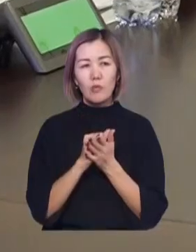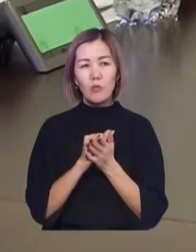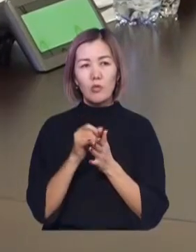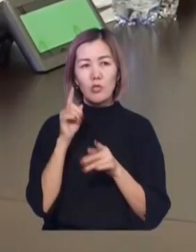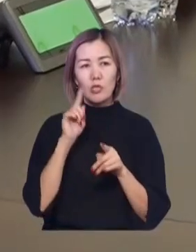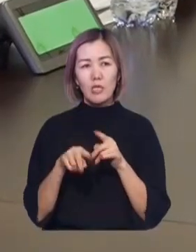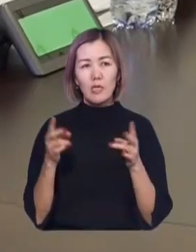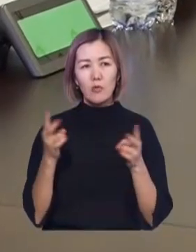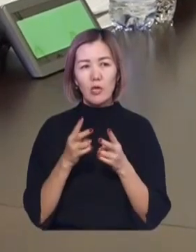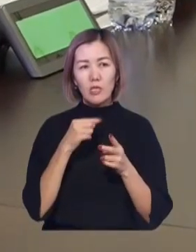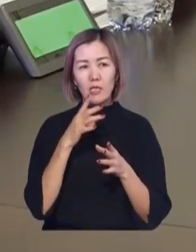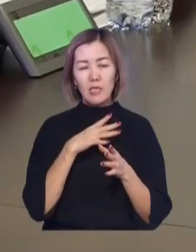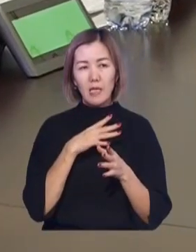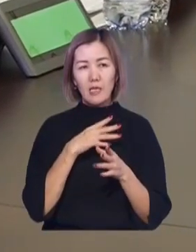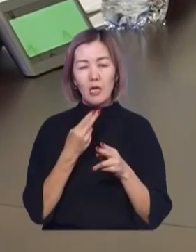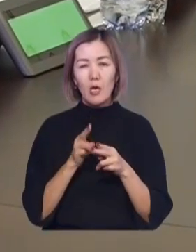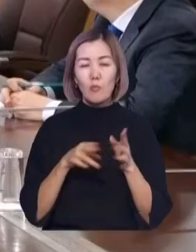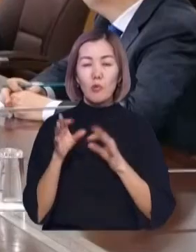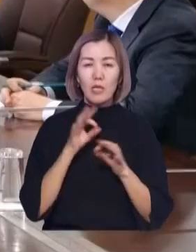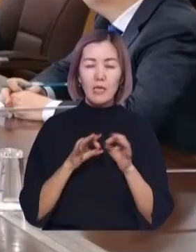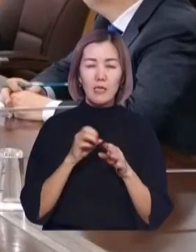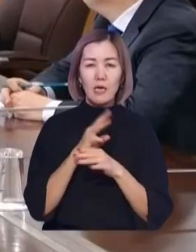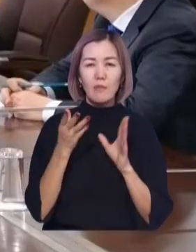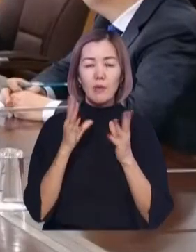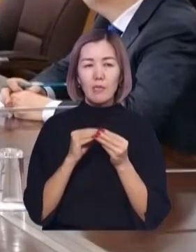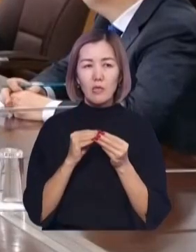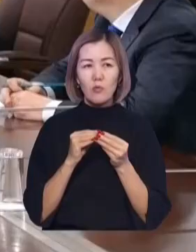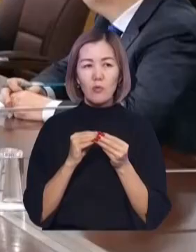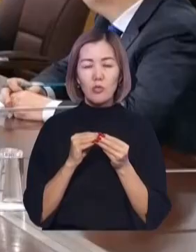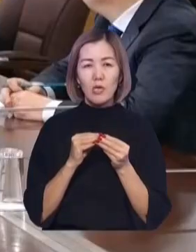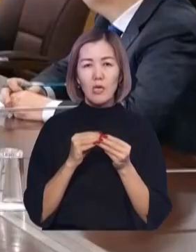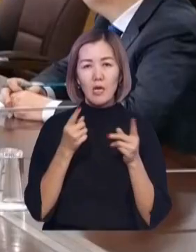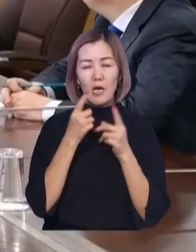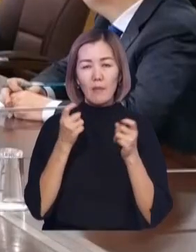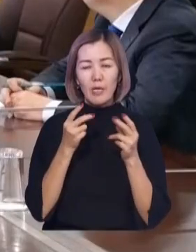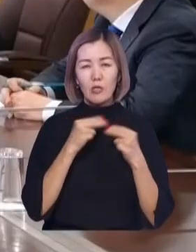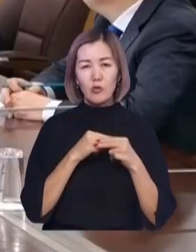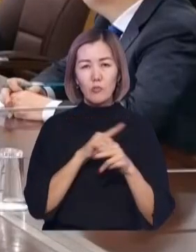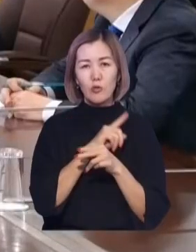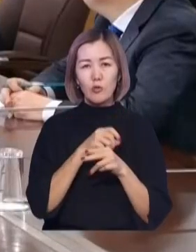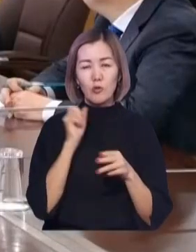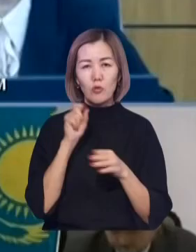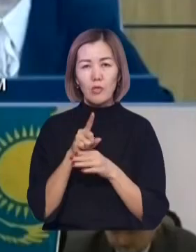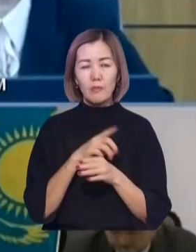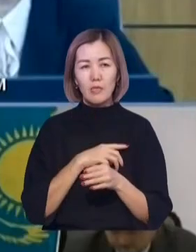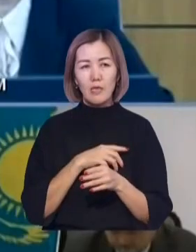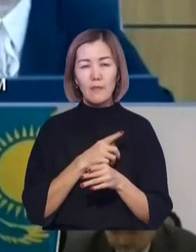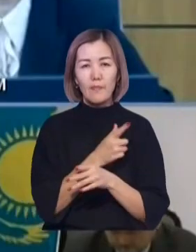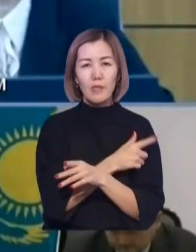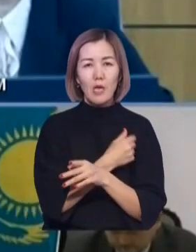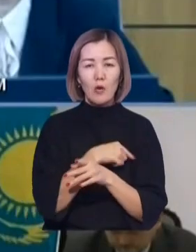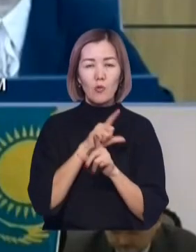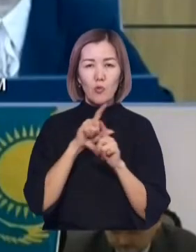жеделдету қажеттігін айтты. Бұдан басқа дәрі-дәрмекпен қамтамасыз ету мәселелері бойынша ақпараттық жұмысты күшейтуді тапсырды. Ауруханалар